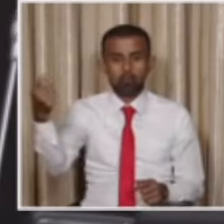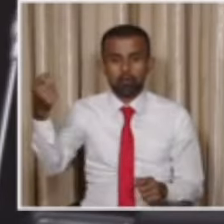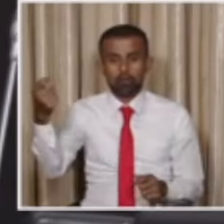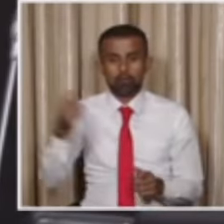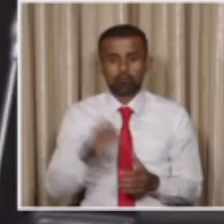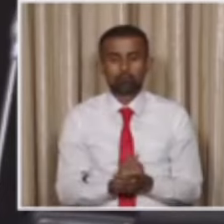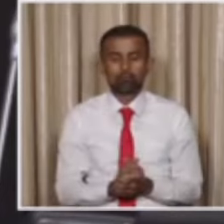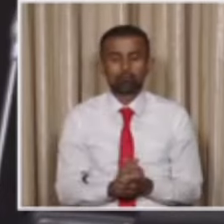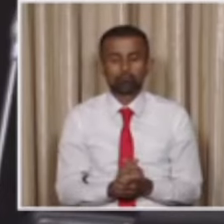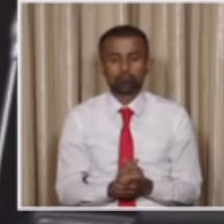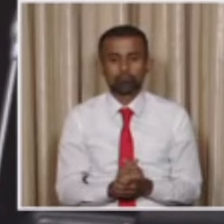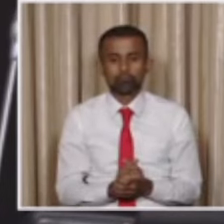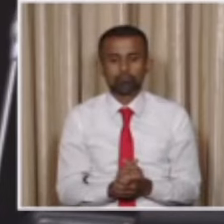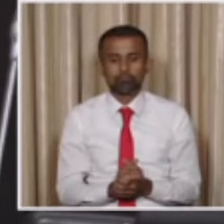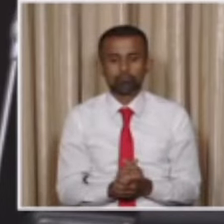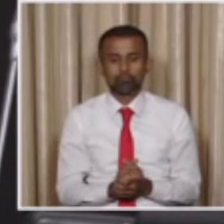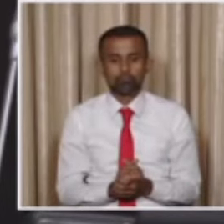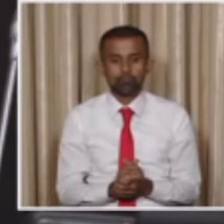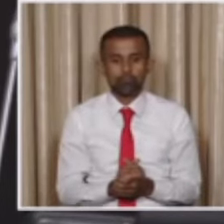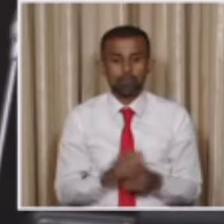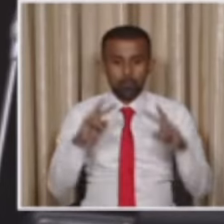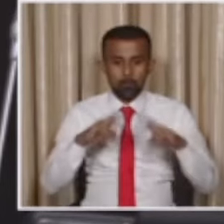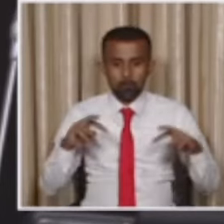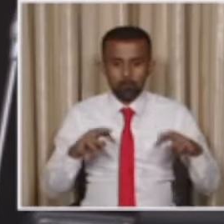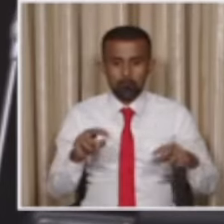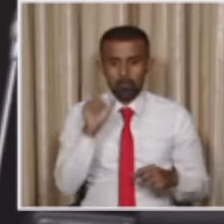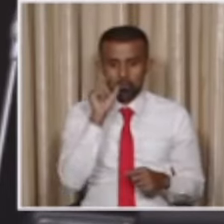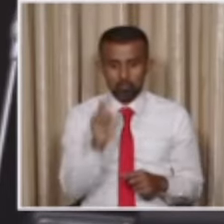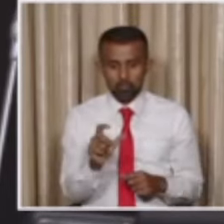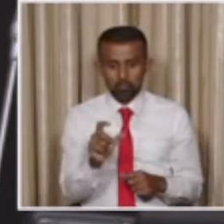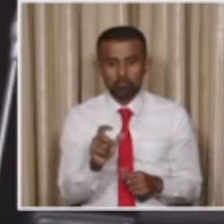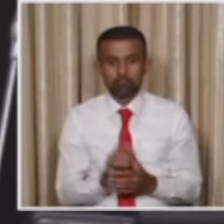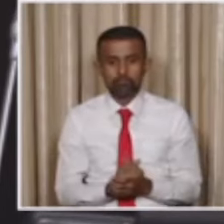හැබැයි මේ පිළිබඳව පරීක්ෂණ කරලා